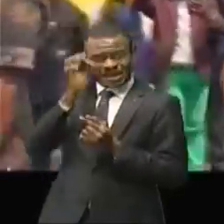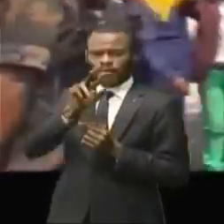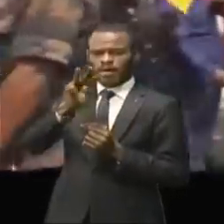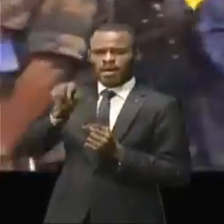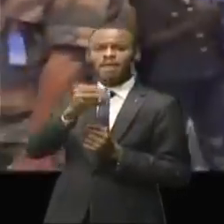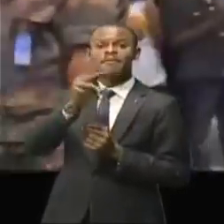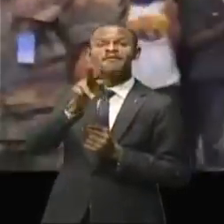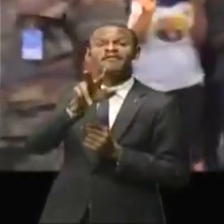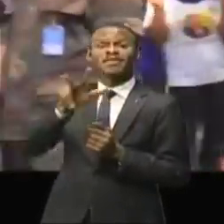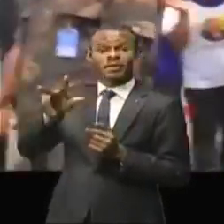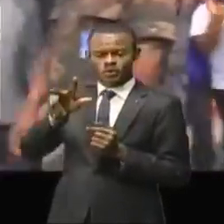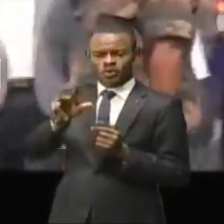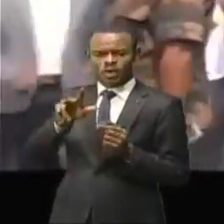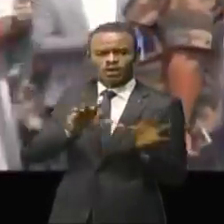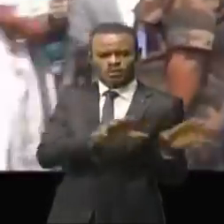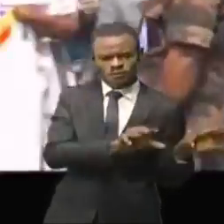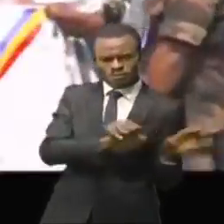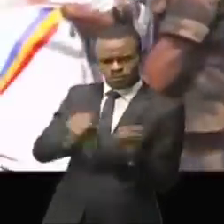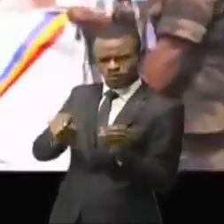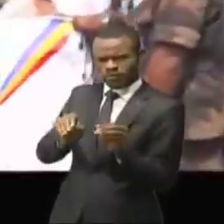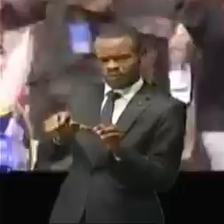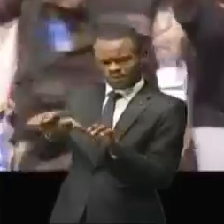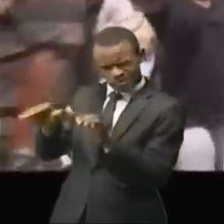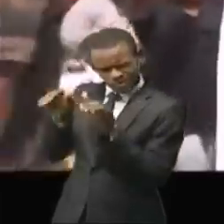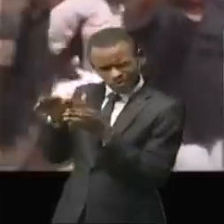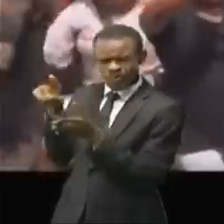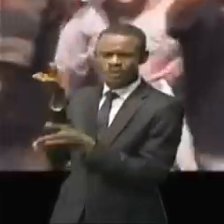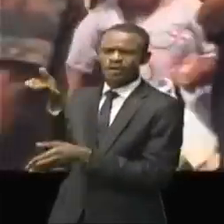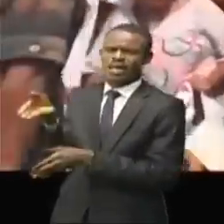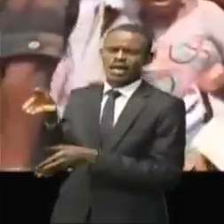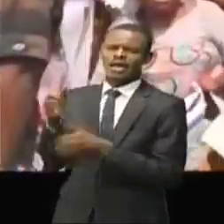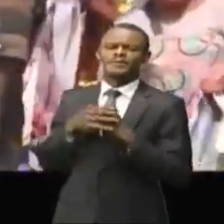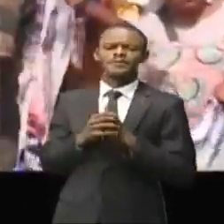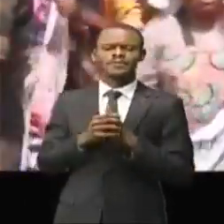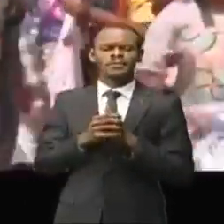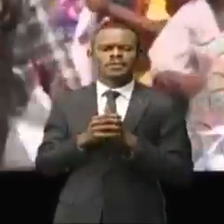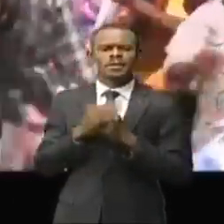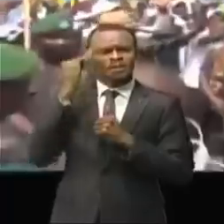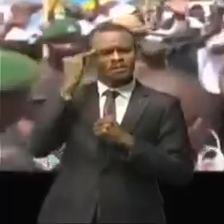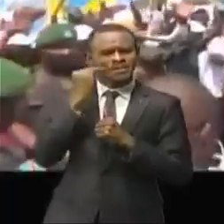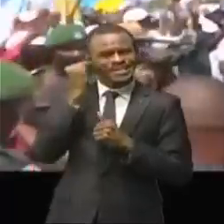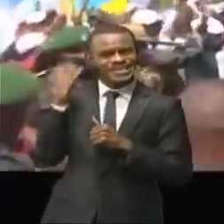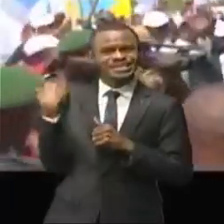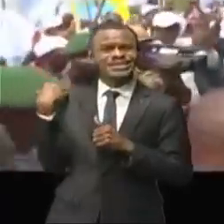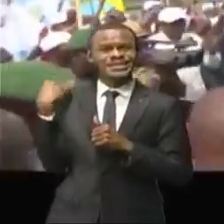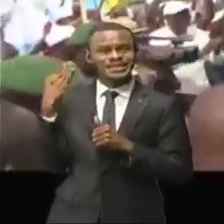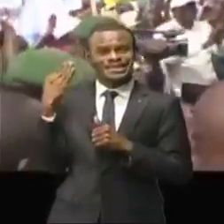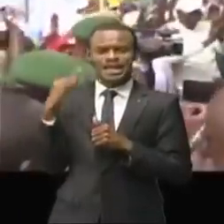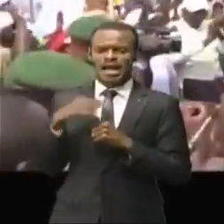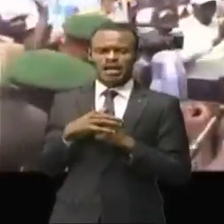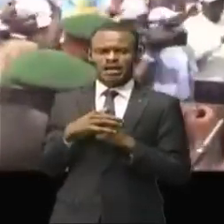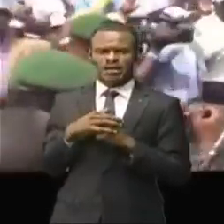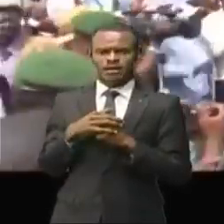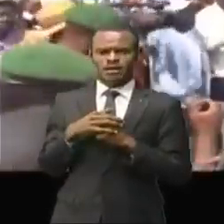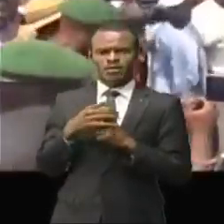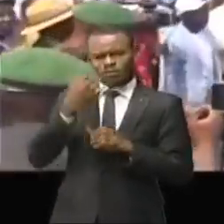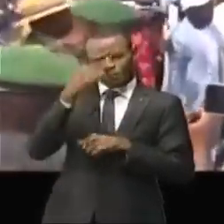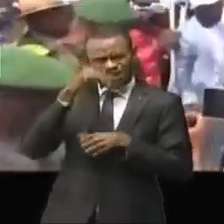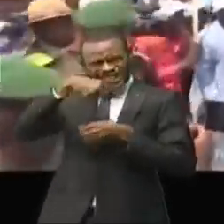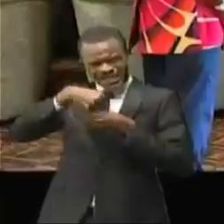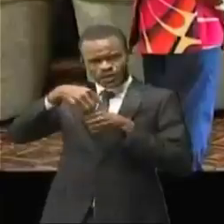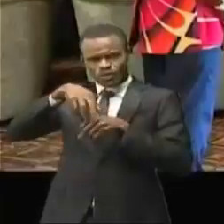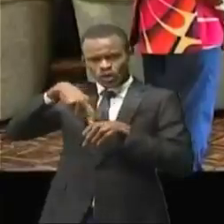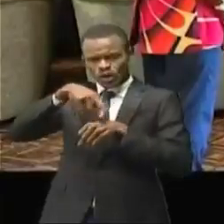la conférence de presse le ministre déterministre de l'intégration régionale escortée par ses nombreux sympathisants à échanger avec le gouvernement